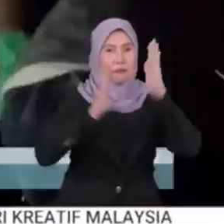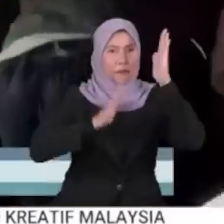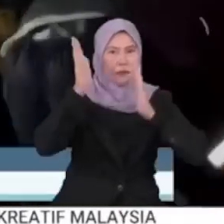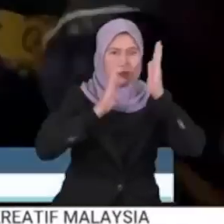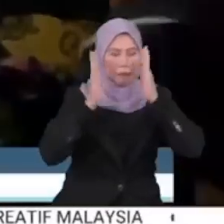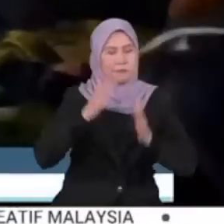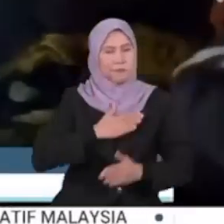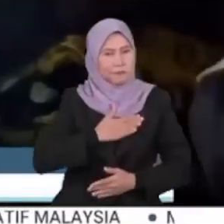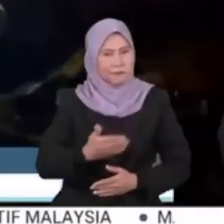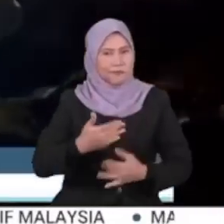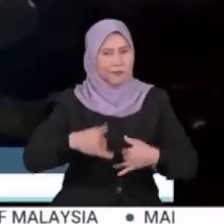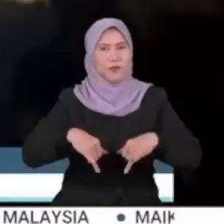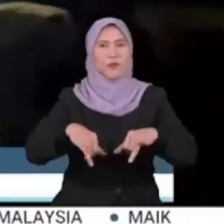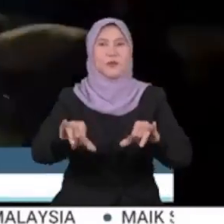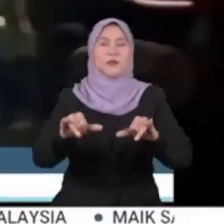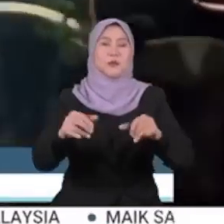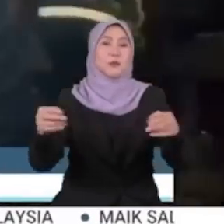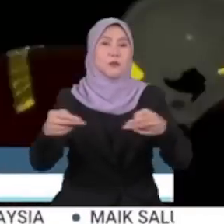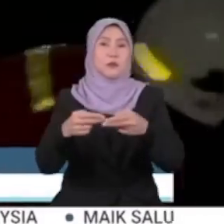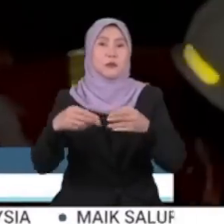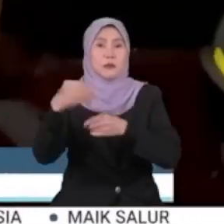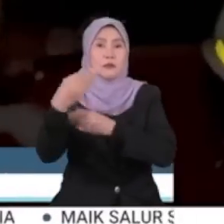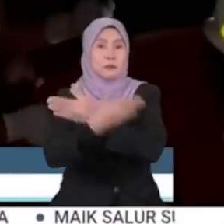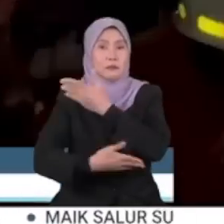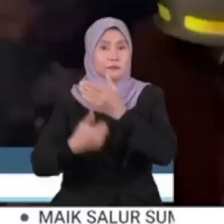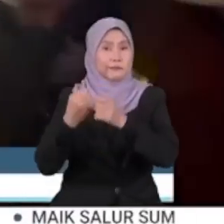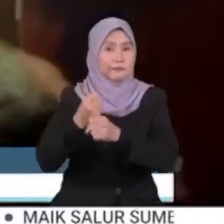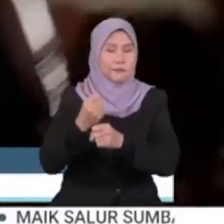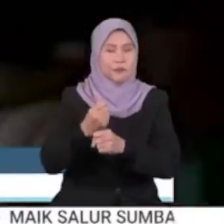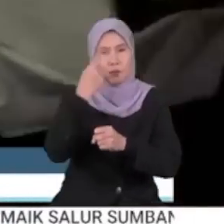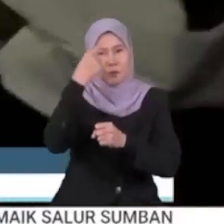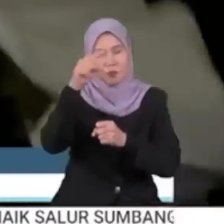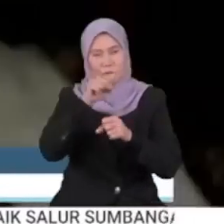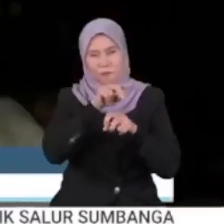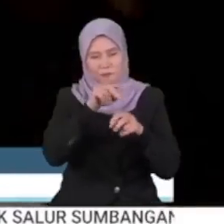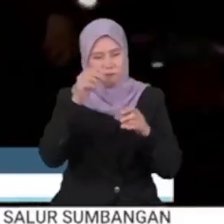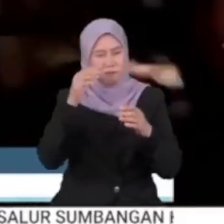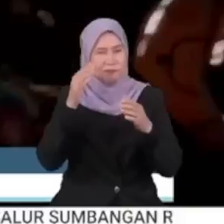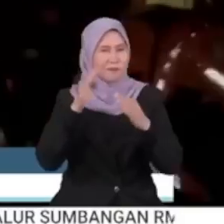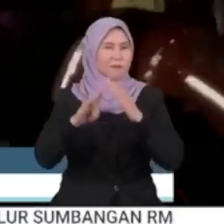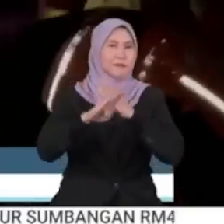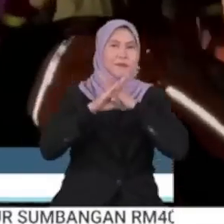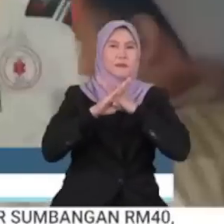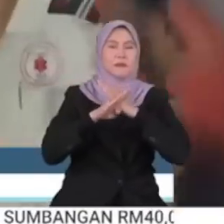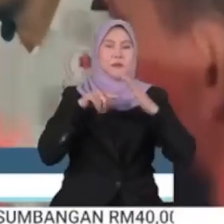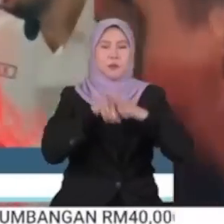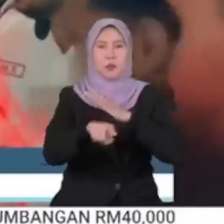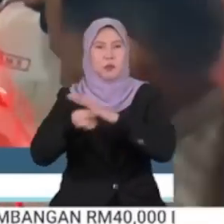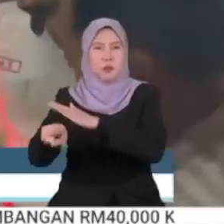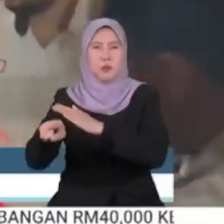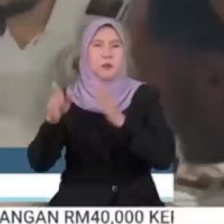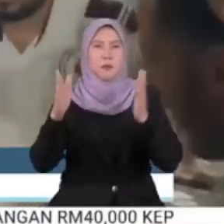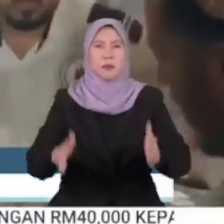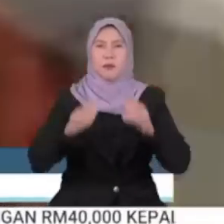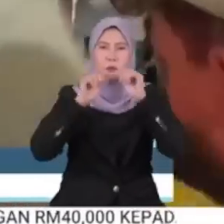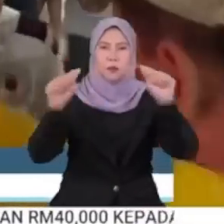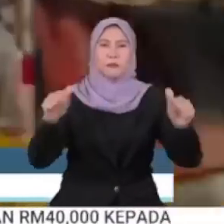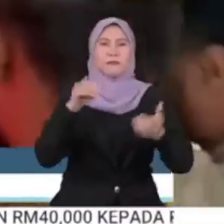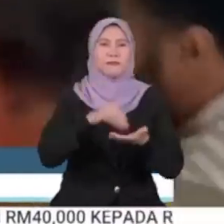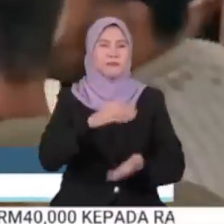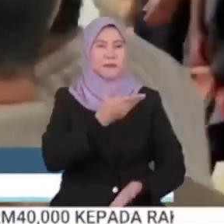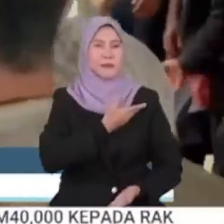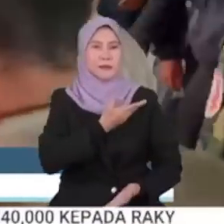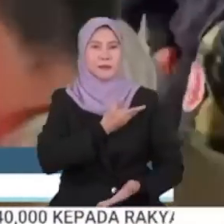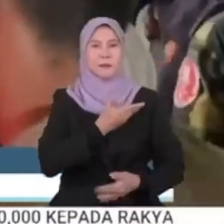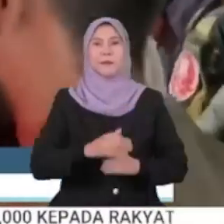Malaysia komited terus perkukuh usaha diplomatik serta kerjasama serantau bagi menghalang pembunuhan orang awam oleh rejim Zionis di Gaza. Perdana Menteri Datuk